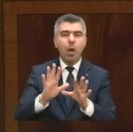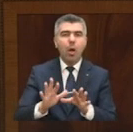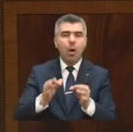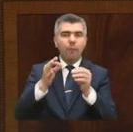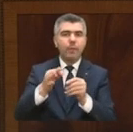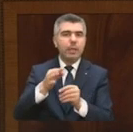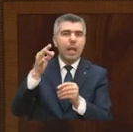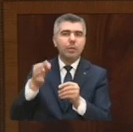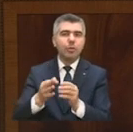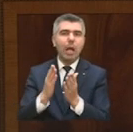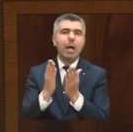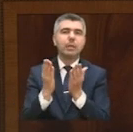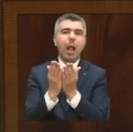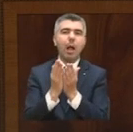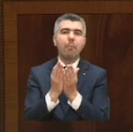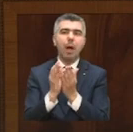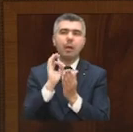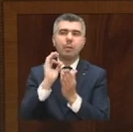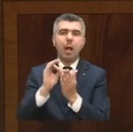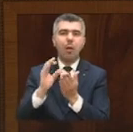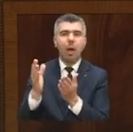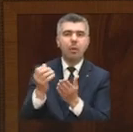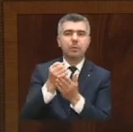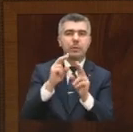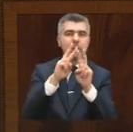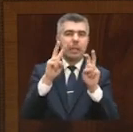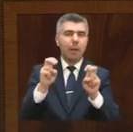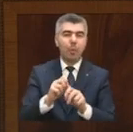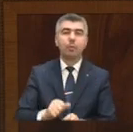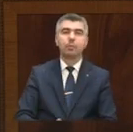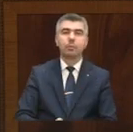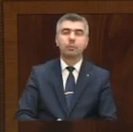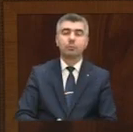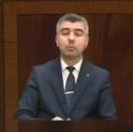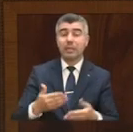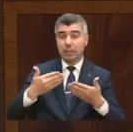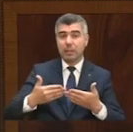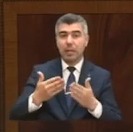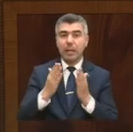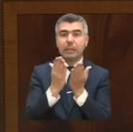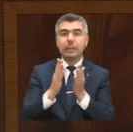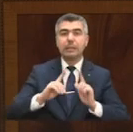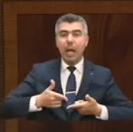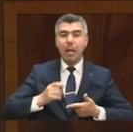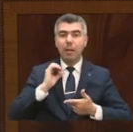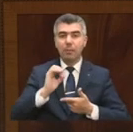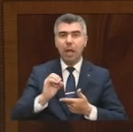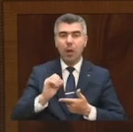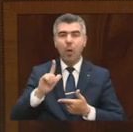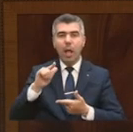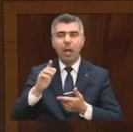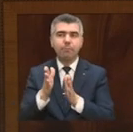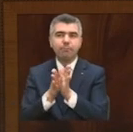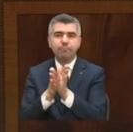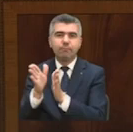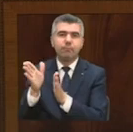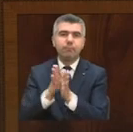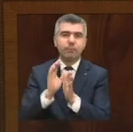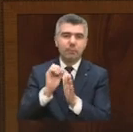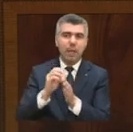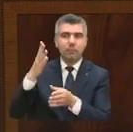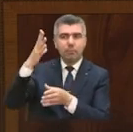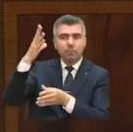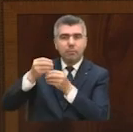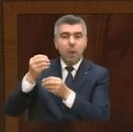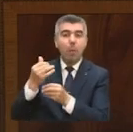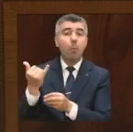ديال الطلبه وضعيه التعليم ديالنا اصبحت تختلط ما بين مكاسب اللي هي